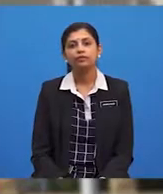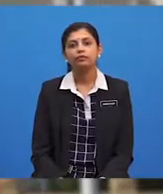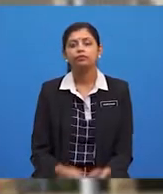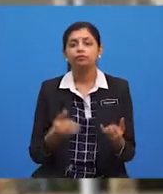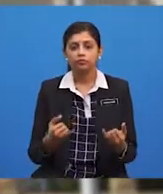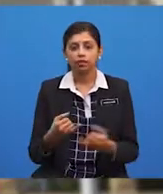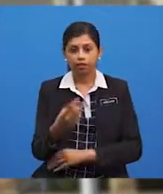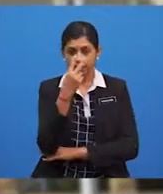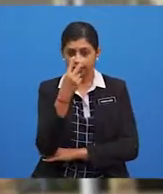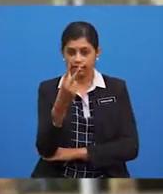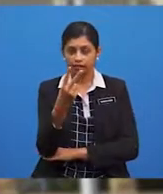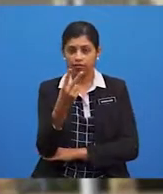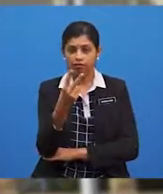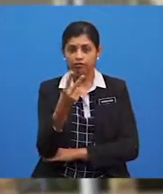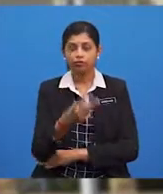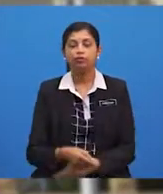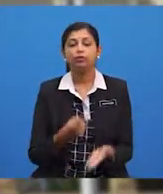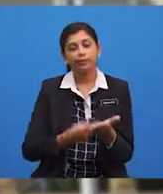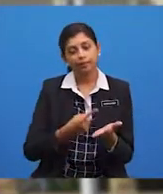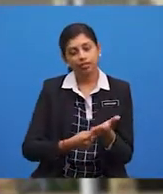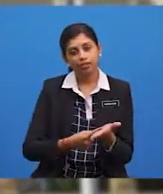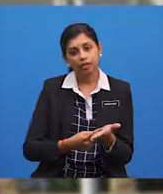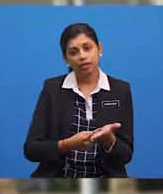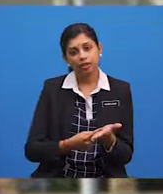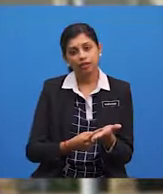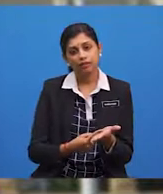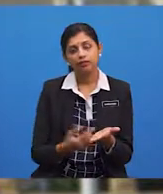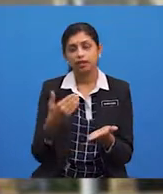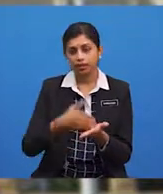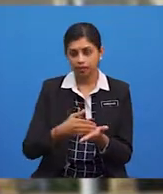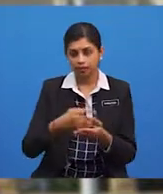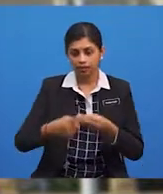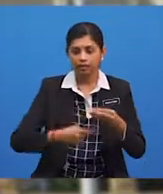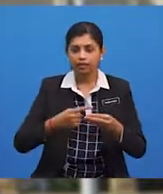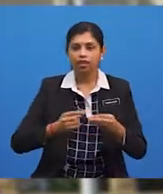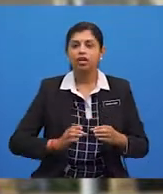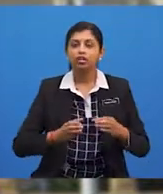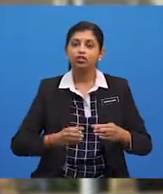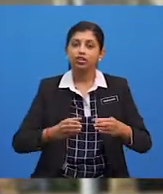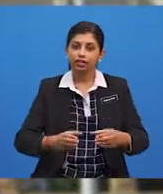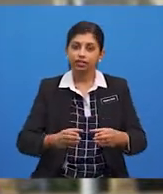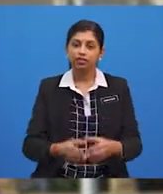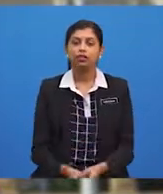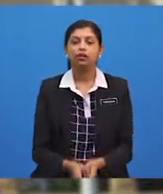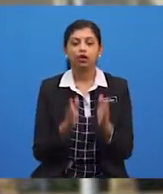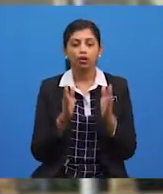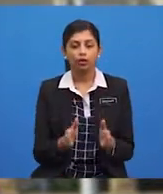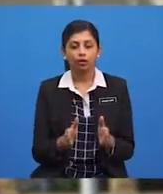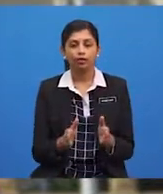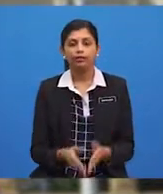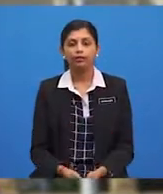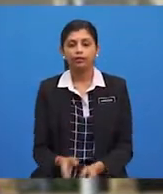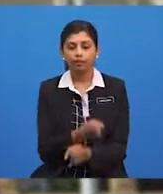Sekarang mari kita teruskan perbincangan yang lebih mendalam tentang cara-cara seseorang warga